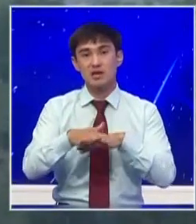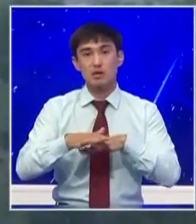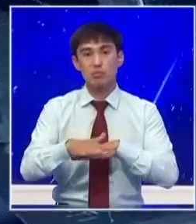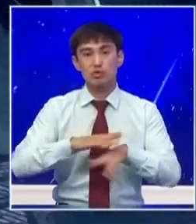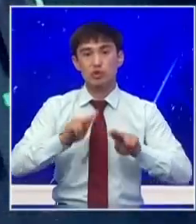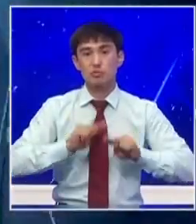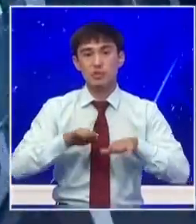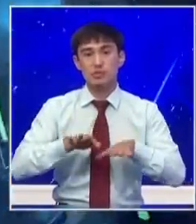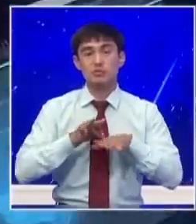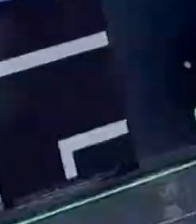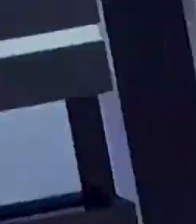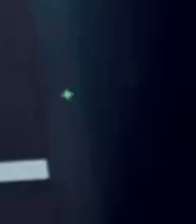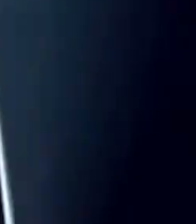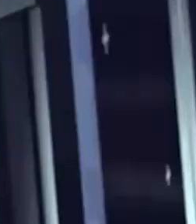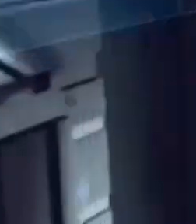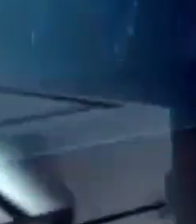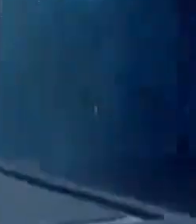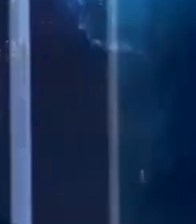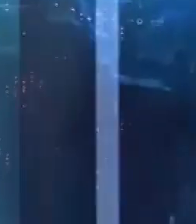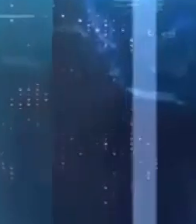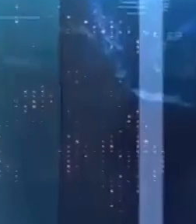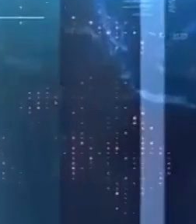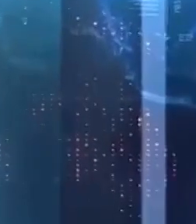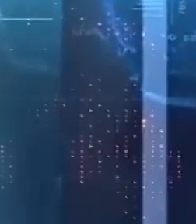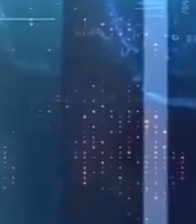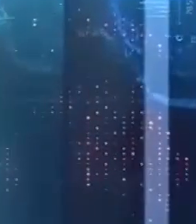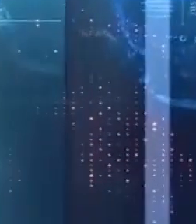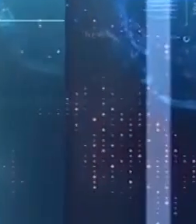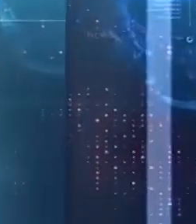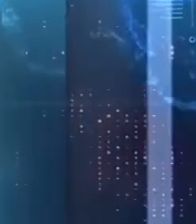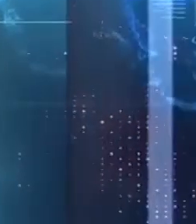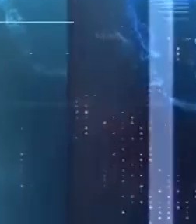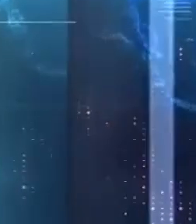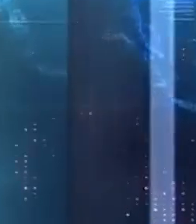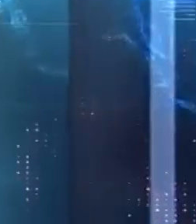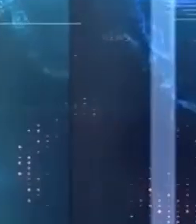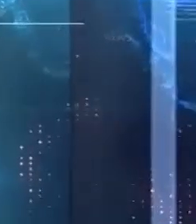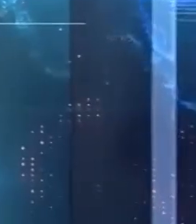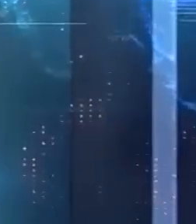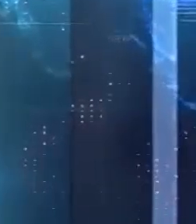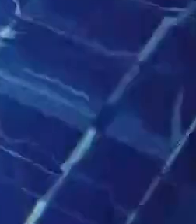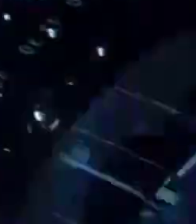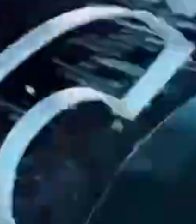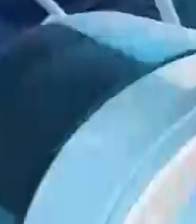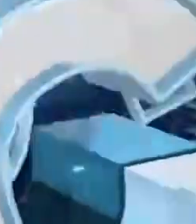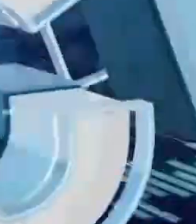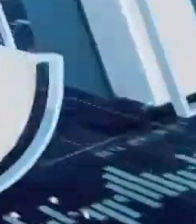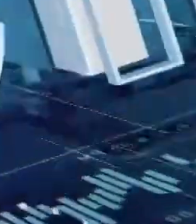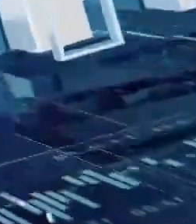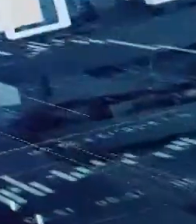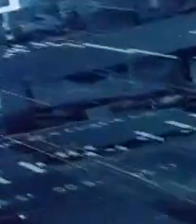вакансий. Жандос Назарбаев, Амина Кудайберген, Жайдарбек Нурбек, телеканал ЖТСУ, Алматинская область.